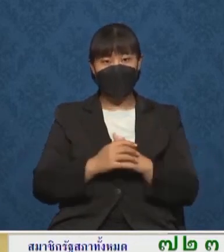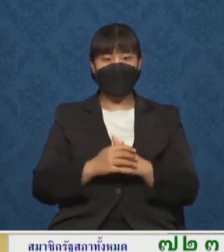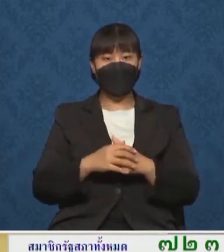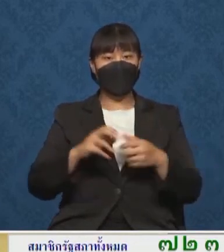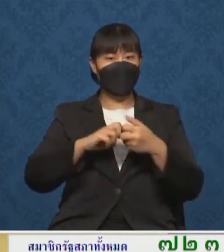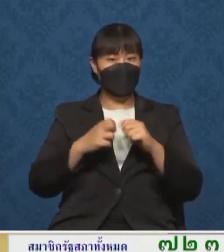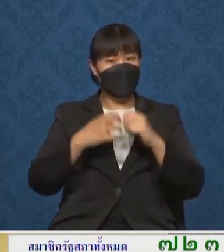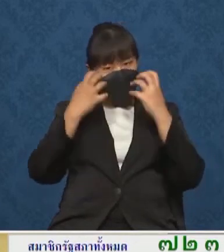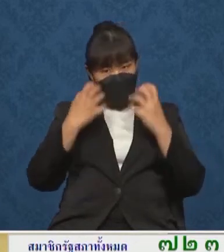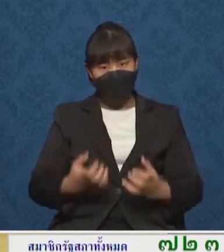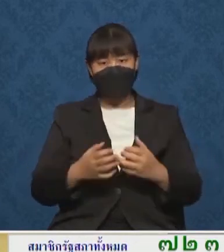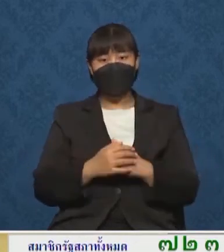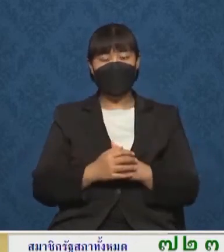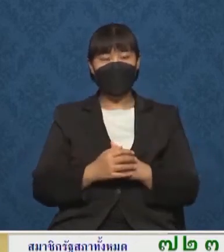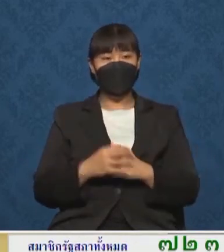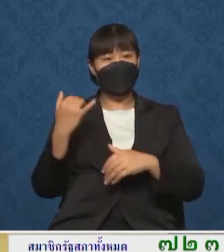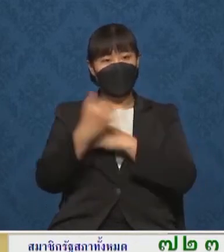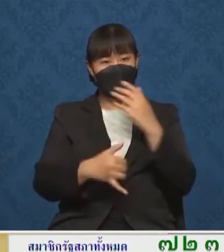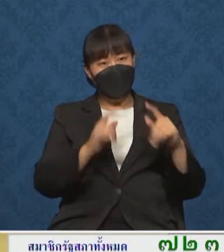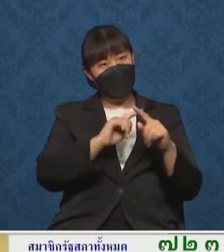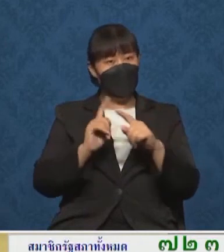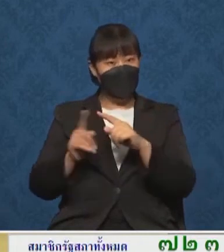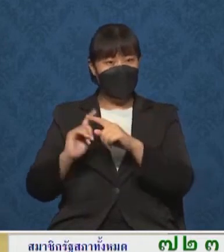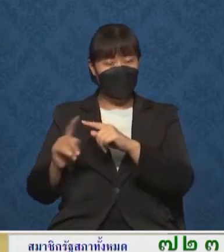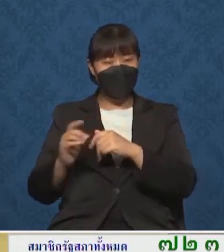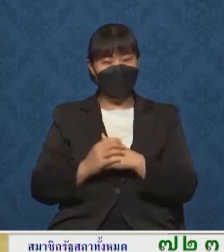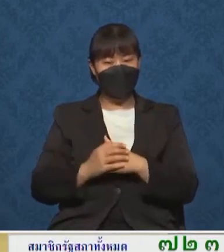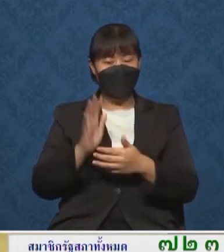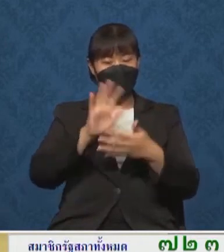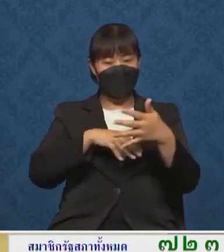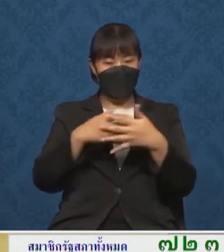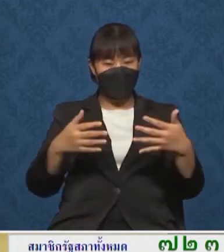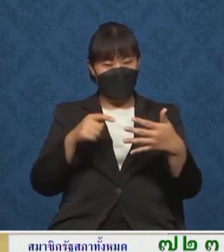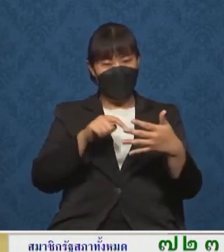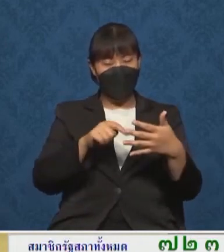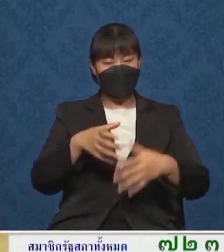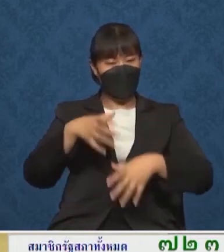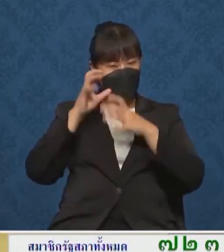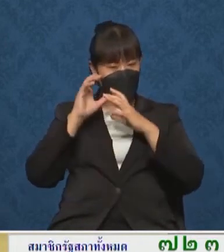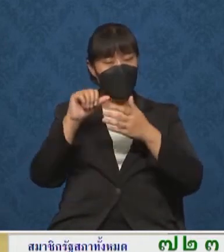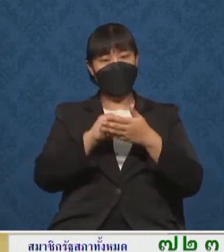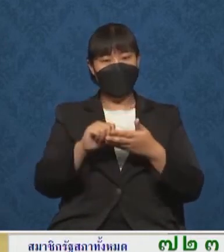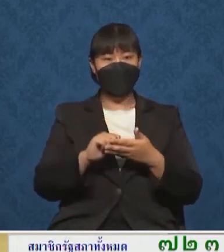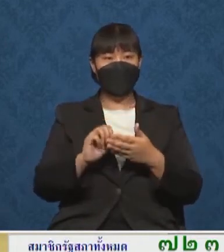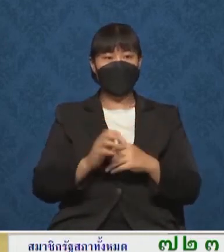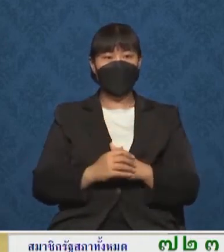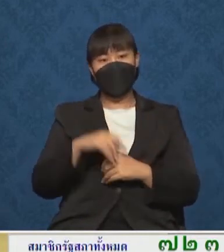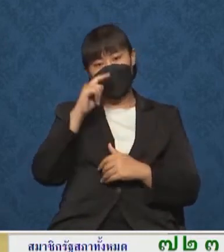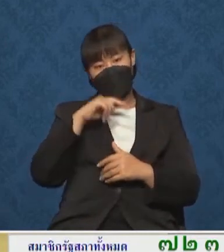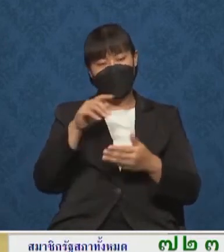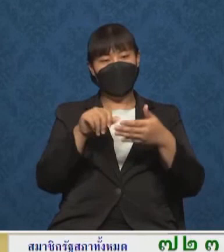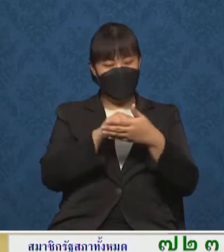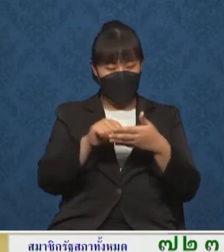ที่ทำให้หลายๆประเทศต้องทบทวนแผนยุทธศาสตร์ของตัวเองนะครับแต่พอมาดูในกรณีของไทยที่ท่านบอกว่าปรับได้ยืดหยุ่น